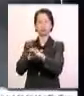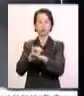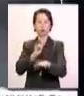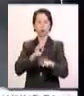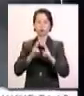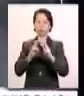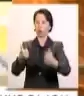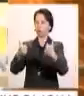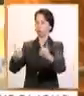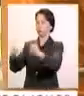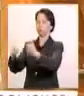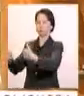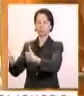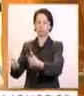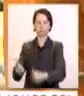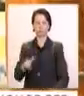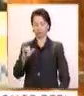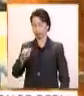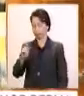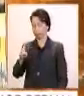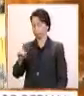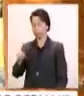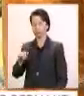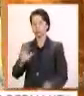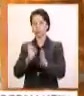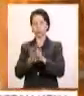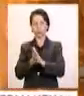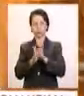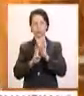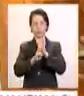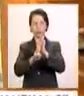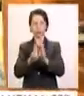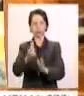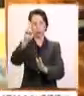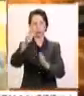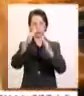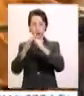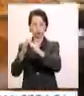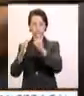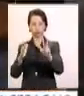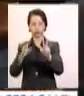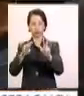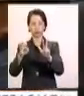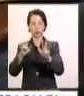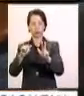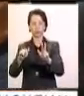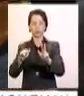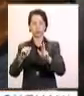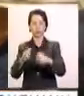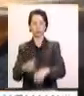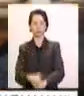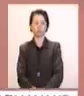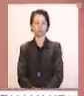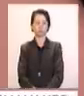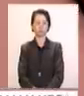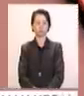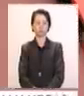begitu kagum lah. Yazid turut dilantik menjadi Duta Uptown M3 Mall, Taman Melati baru-baru ini.